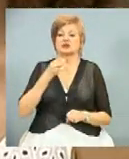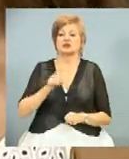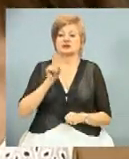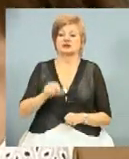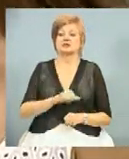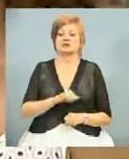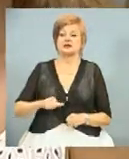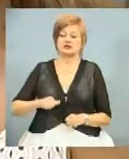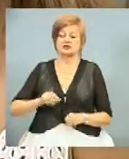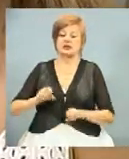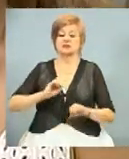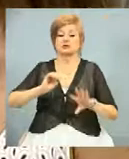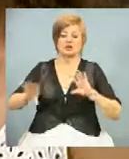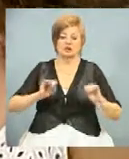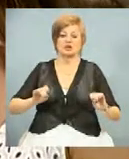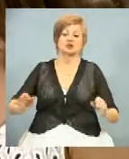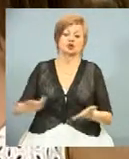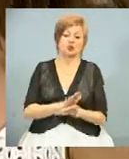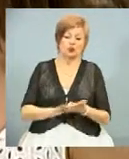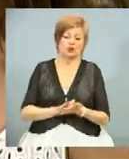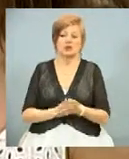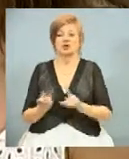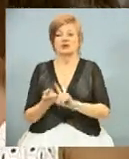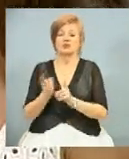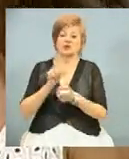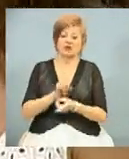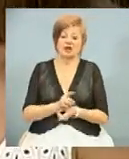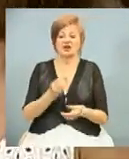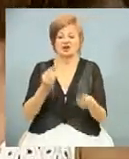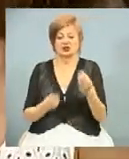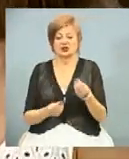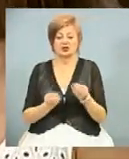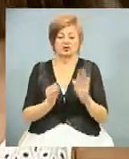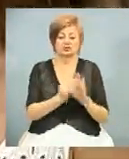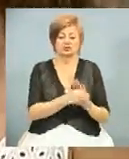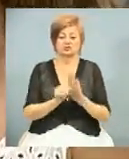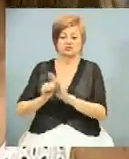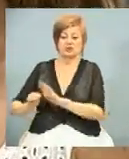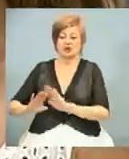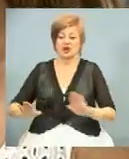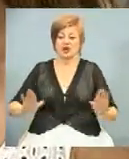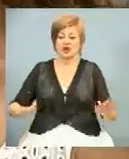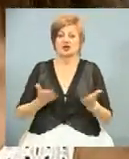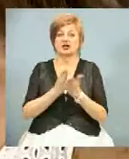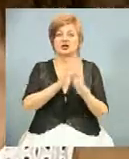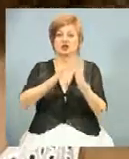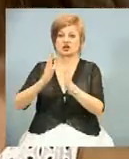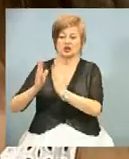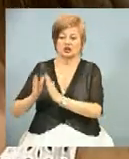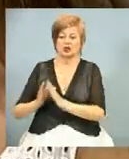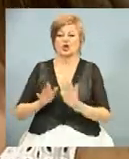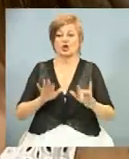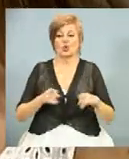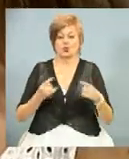сам розбираєш так, що тобі треба там змінити, що там тобі треба іграшки, в яку, куди поставити іграшки, куди книжки покласти, куди